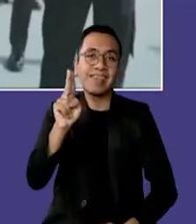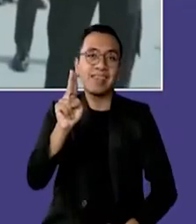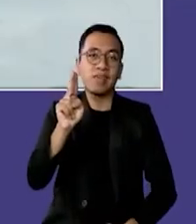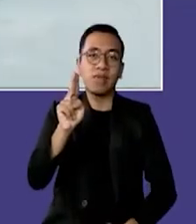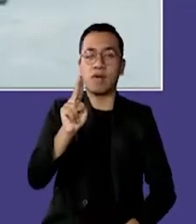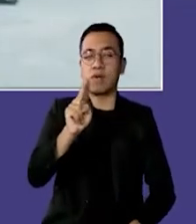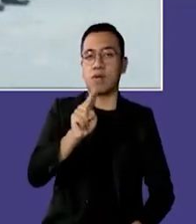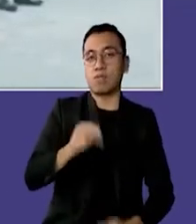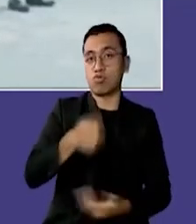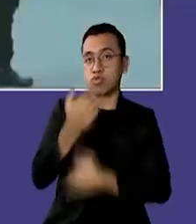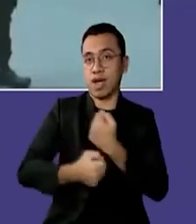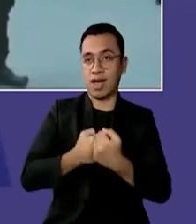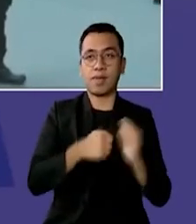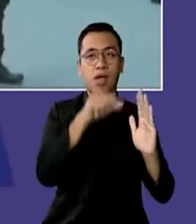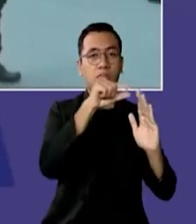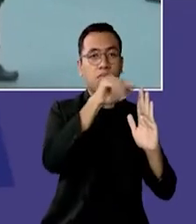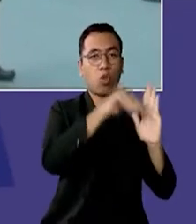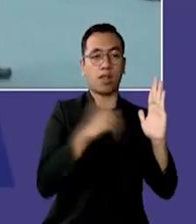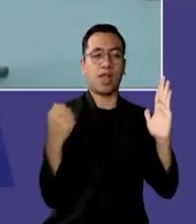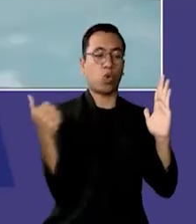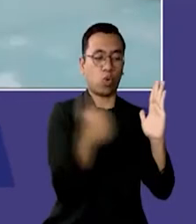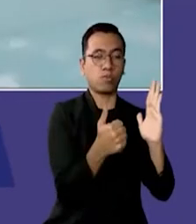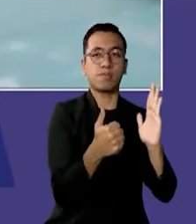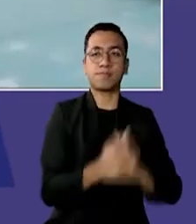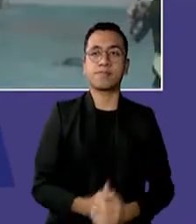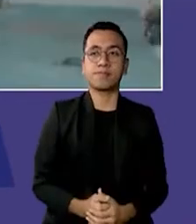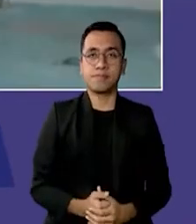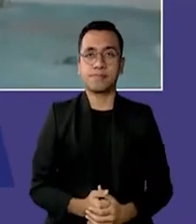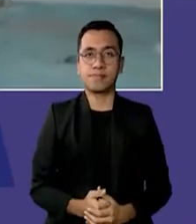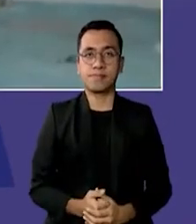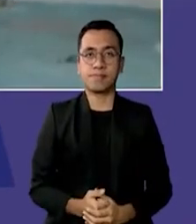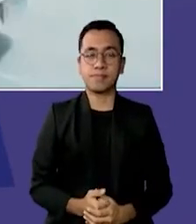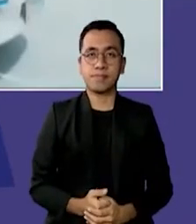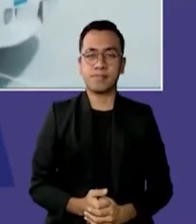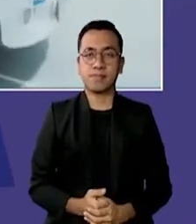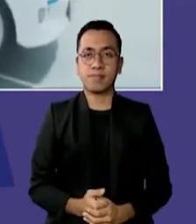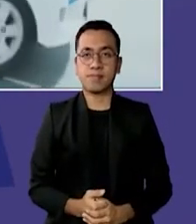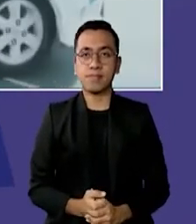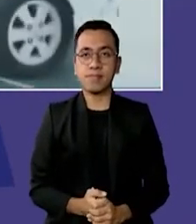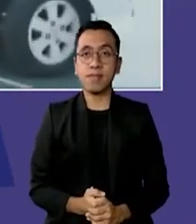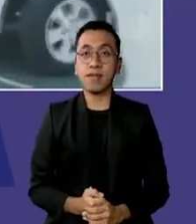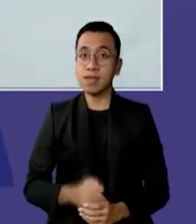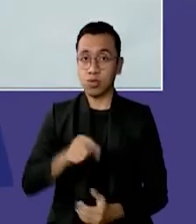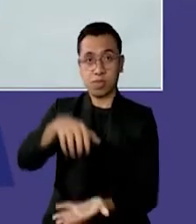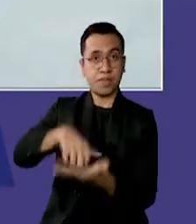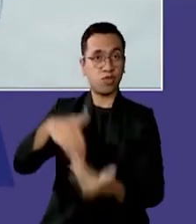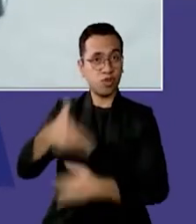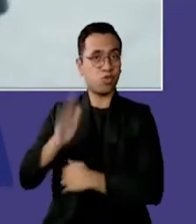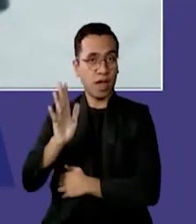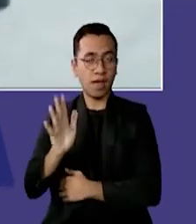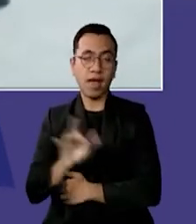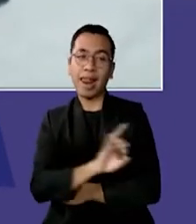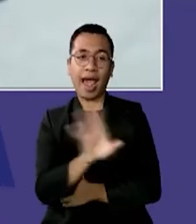prosesnya itu benar-benar dijaga dengan sangat baik-baik ya jadi alias aneh di luar dari wilayah trial sendiri secara